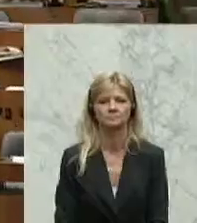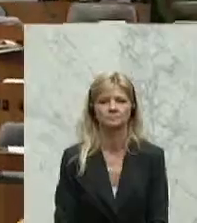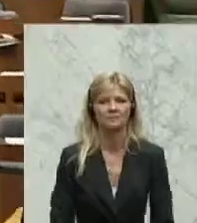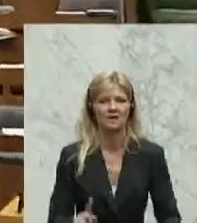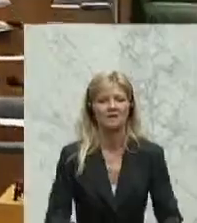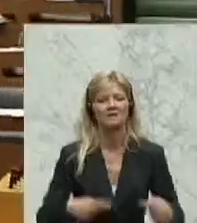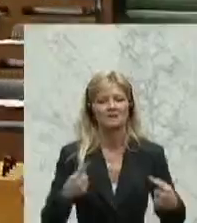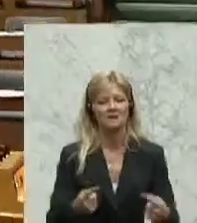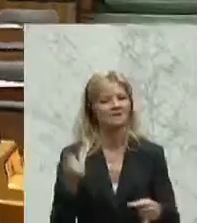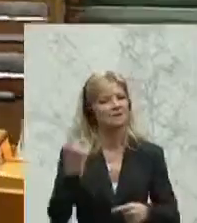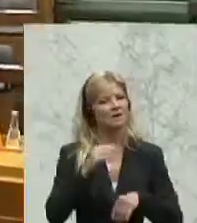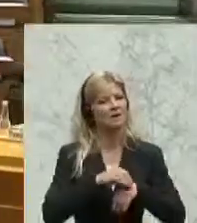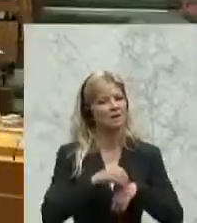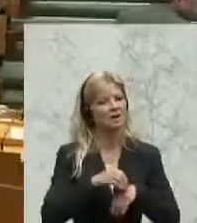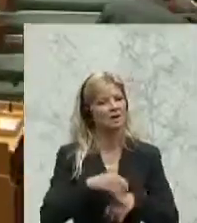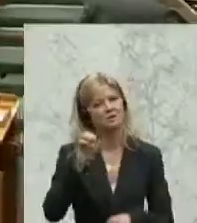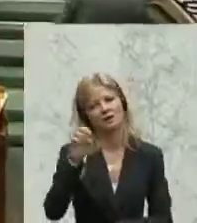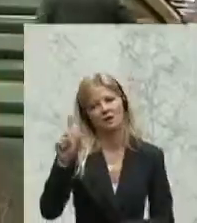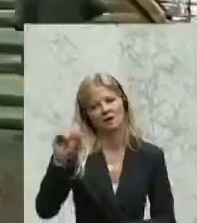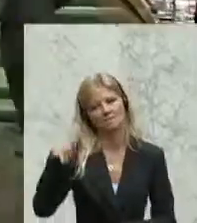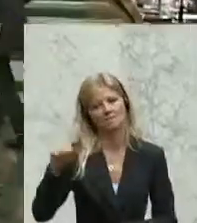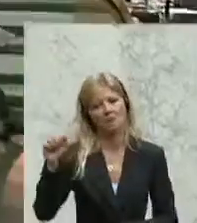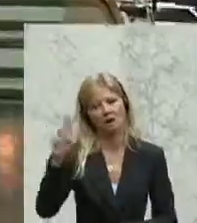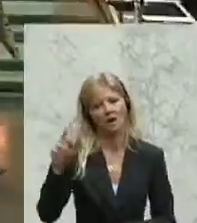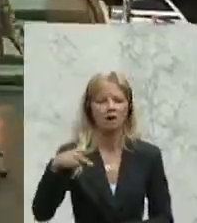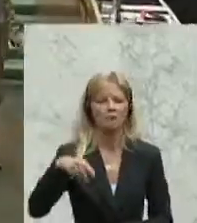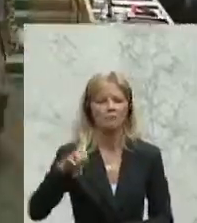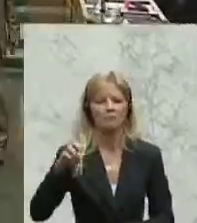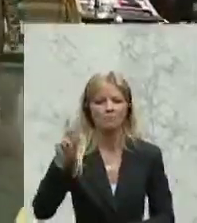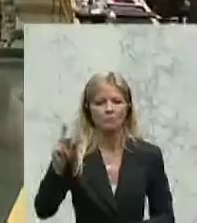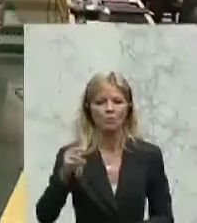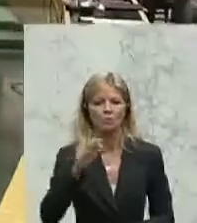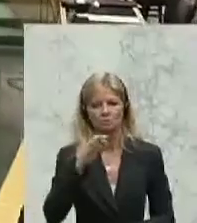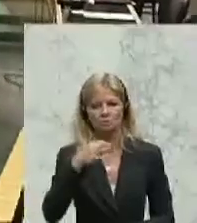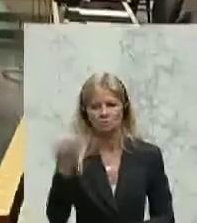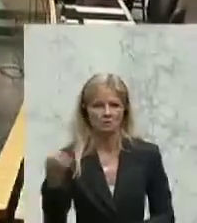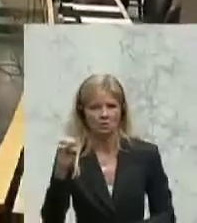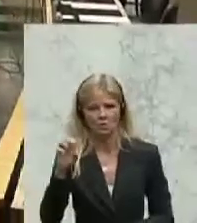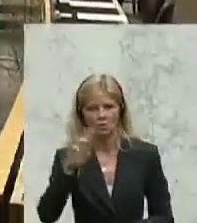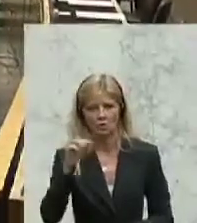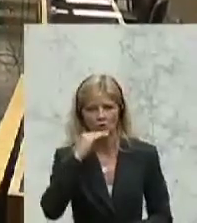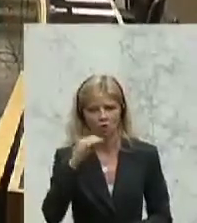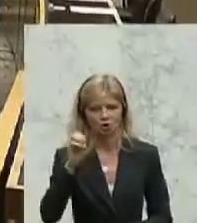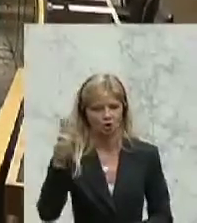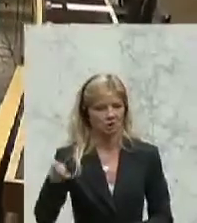als nächster redner um worte ist elmar podgorschek bt budgetsprecher der